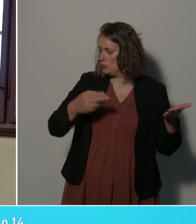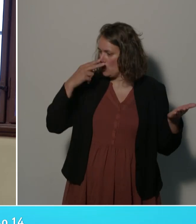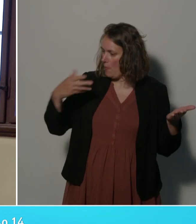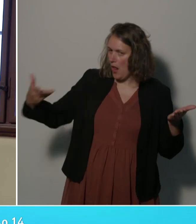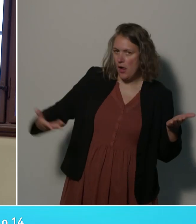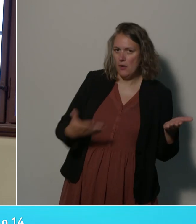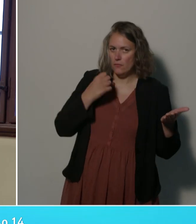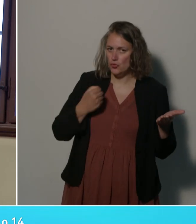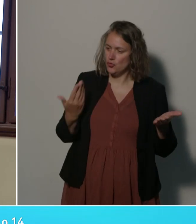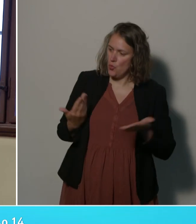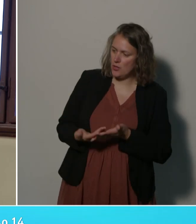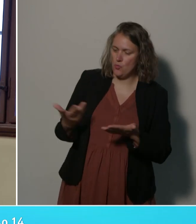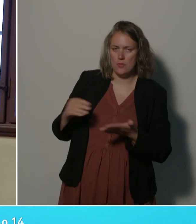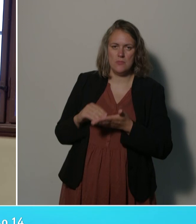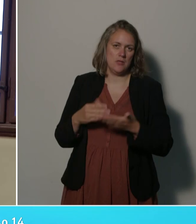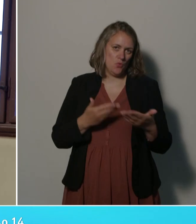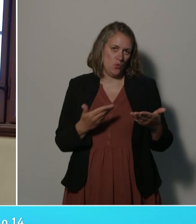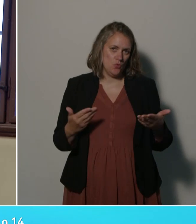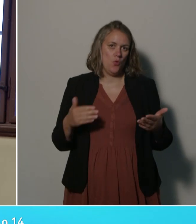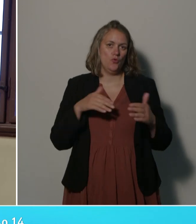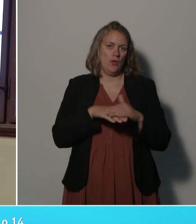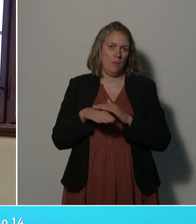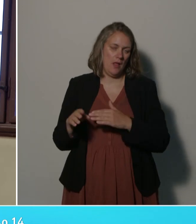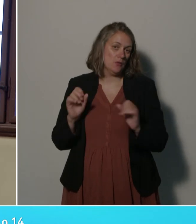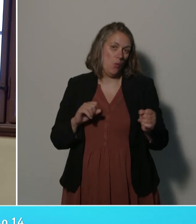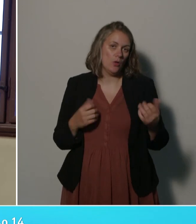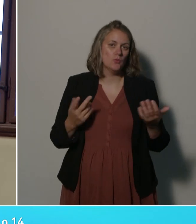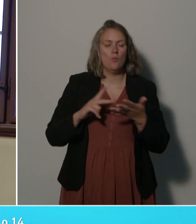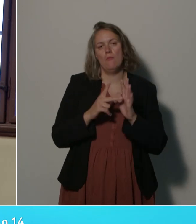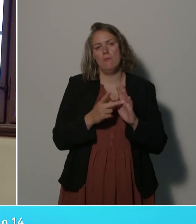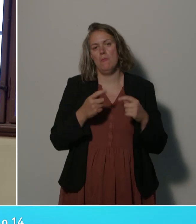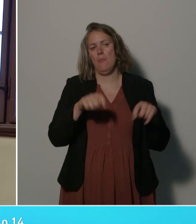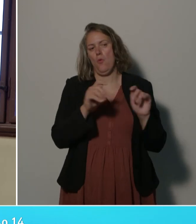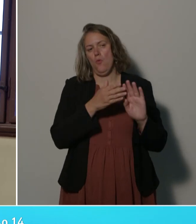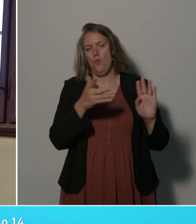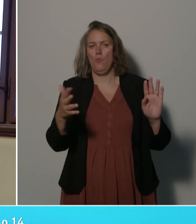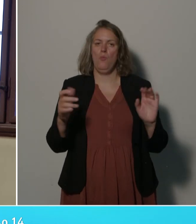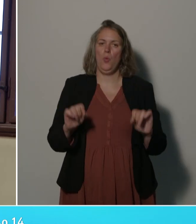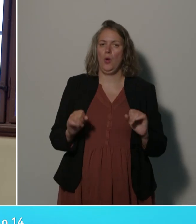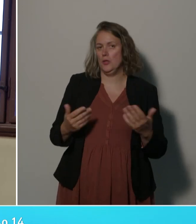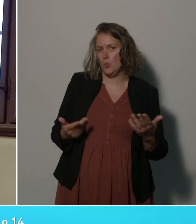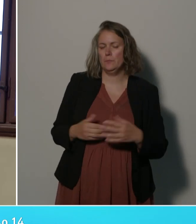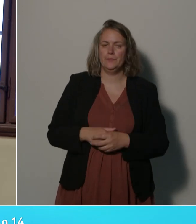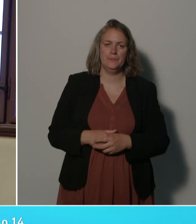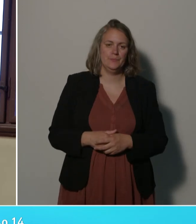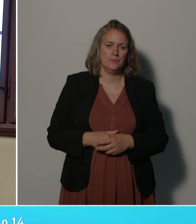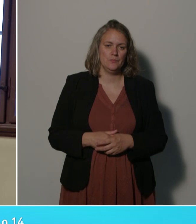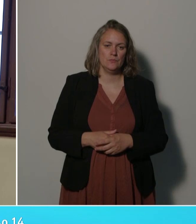zu unterbreiten, dass sie dann Stellplätze eben in dem Vorhaben anmieten können.